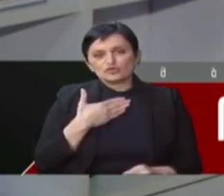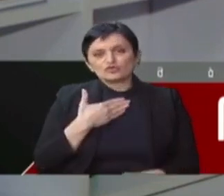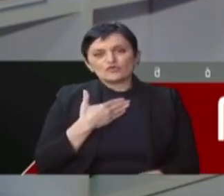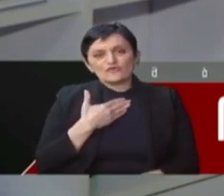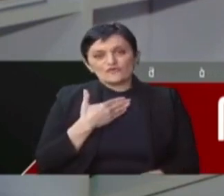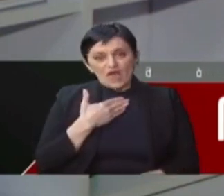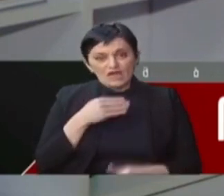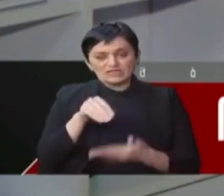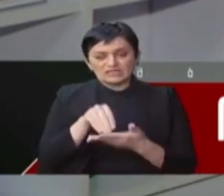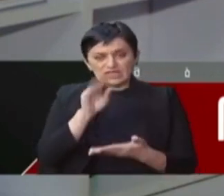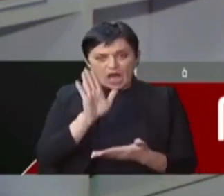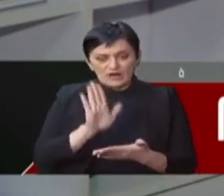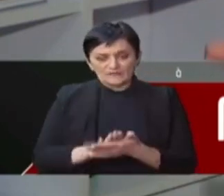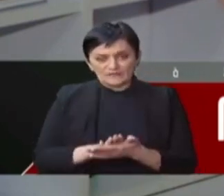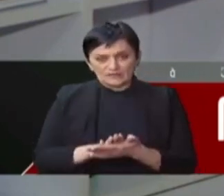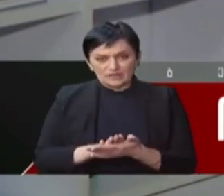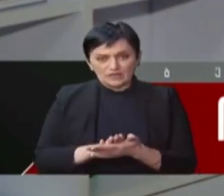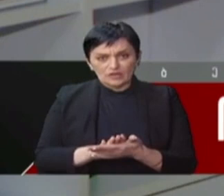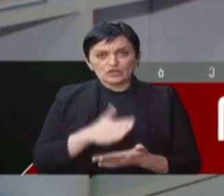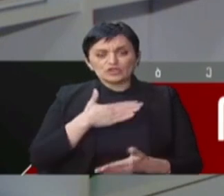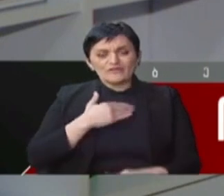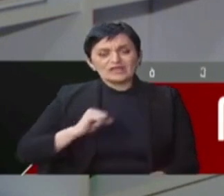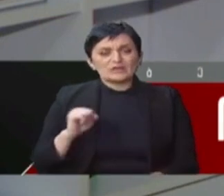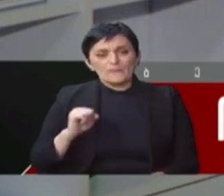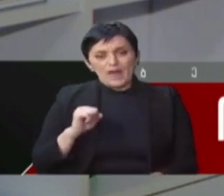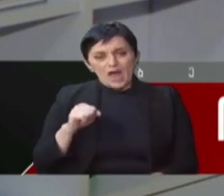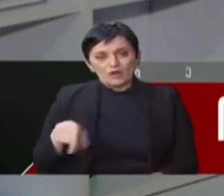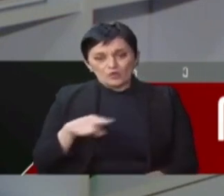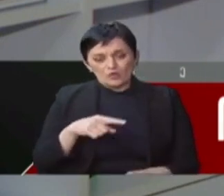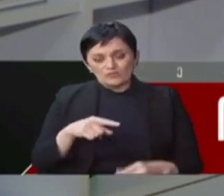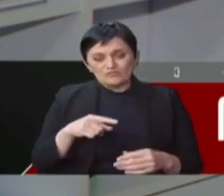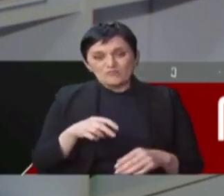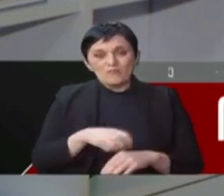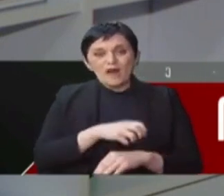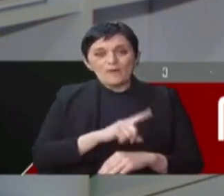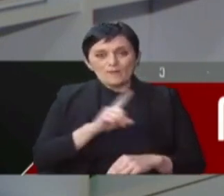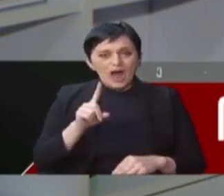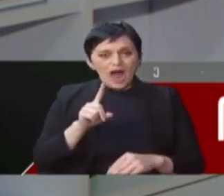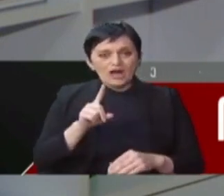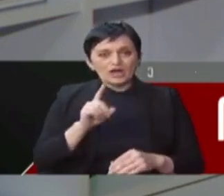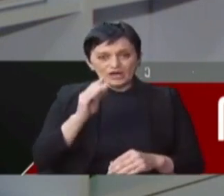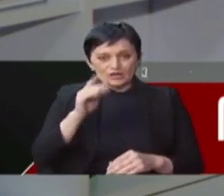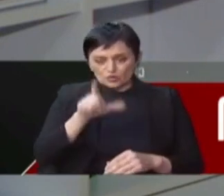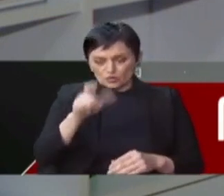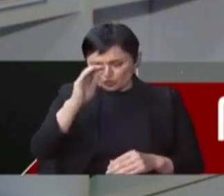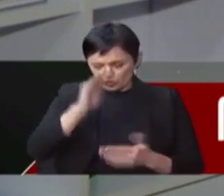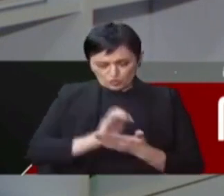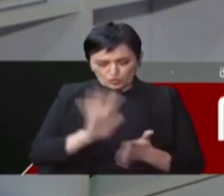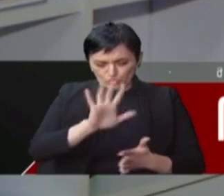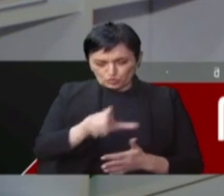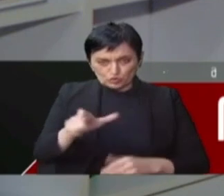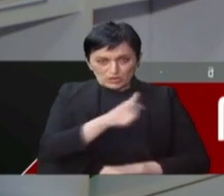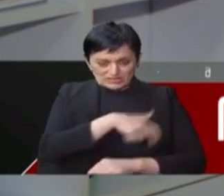ვთქვათ, დავრეგისტრირდით ჩვენი მეგობრებიც, ასე ვთქვათ, პარტიის, მაგრამ უცნობი წევრების დარეგისტრირდნენ და